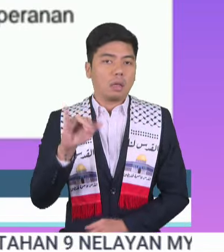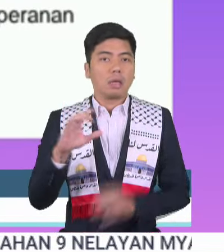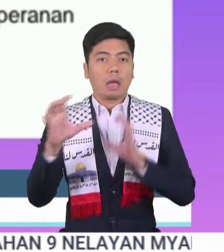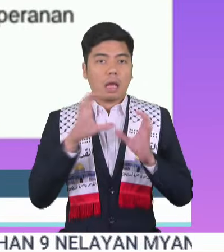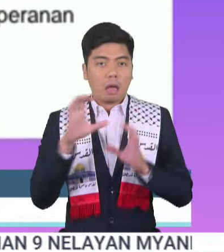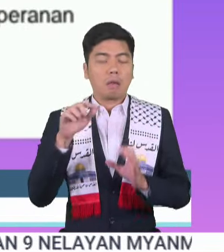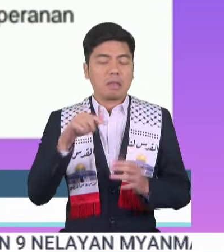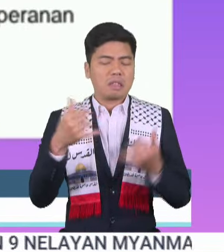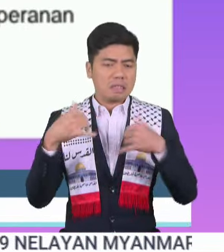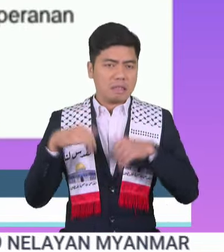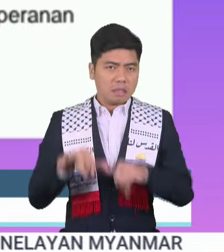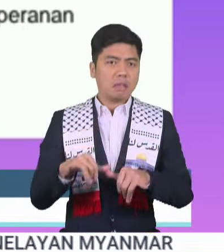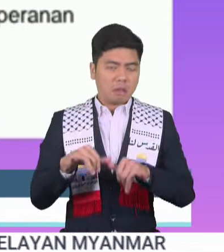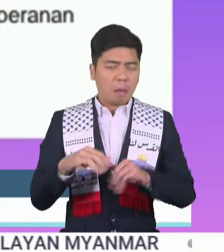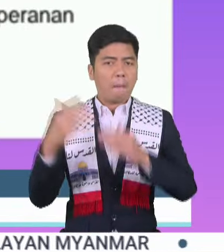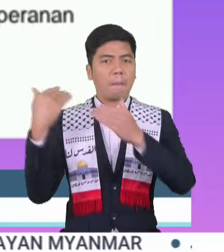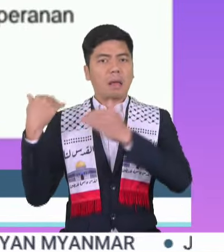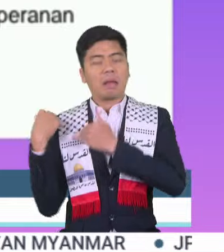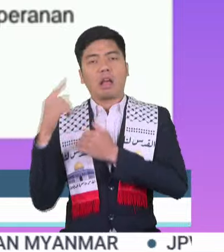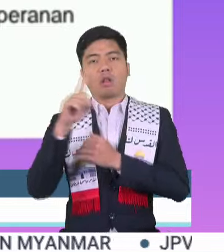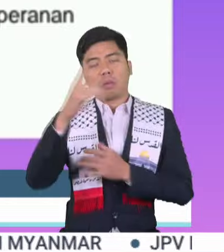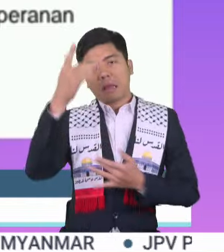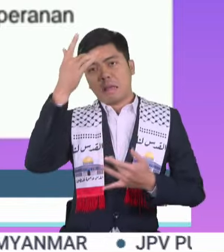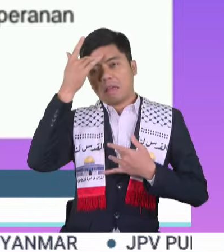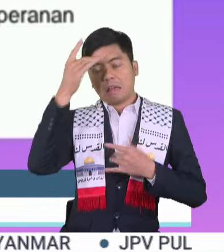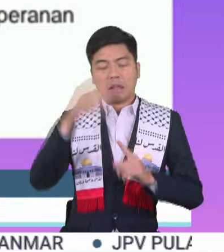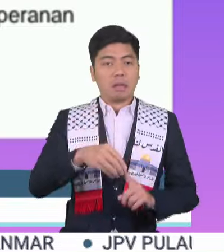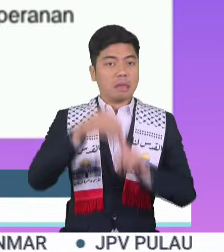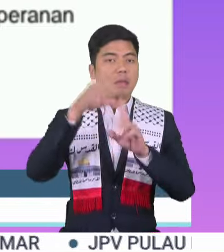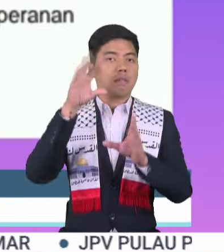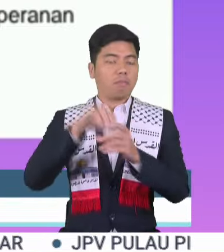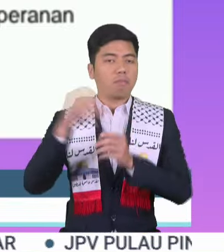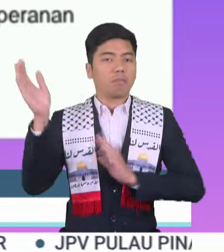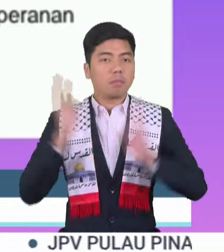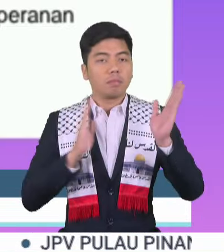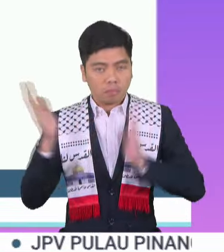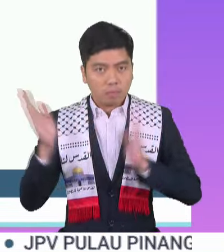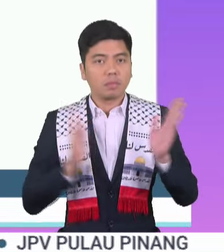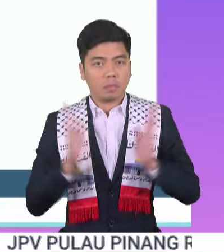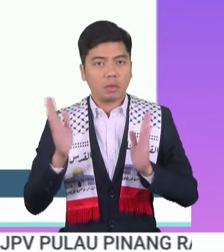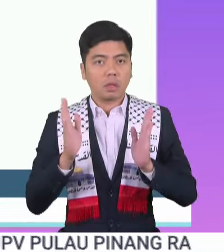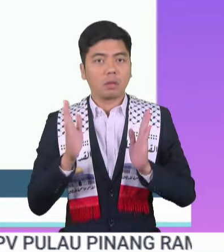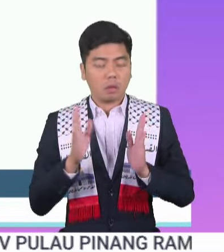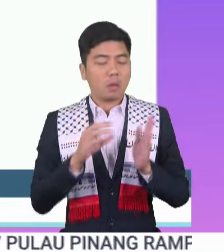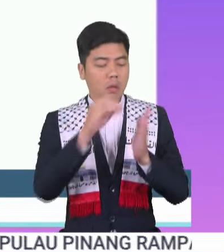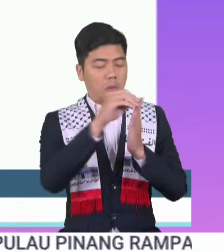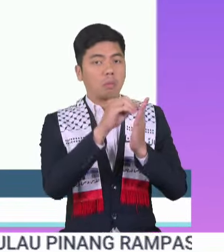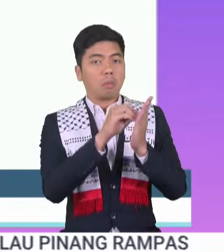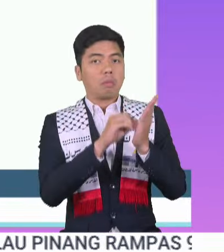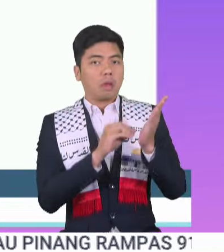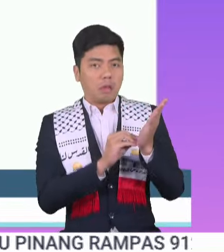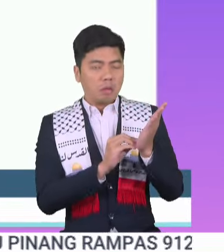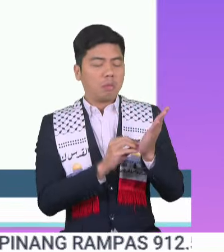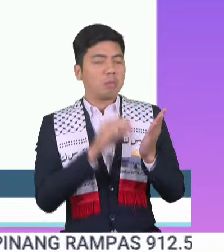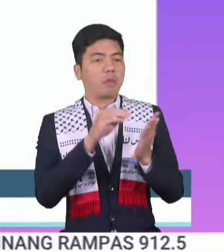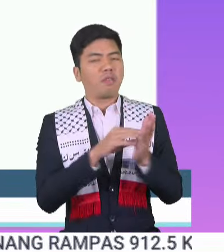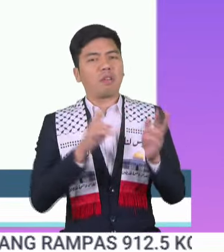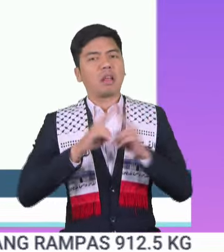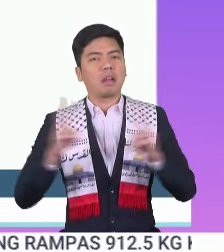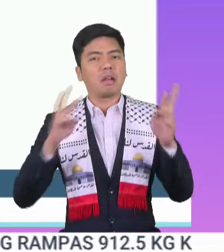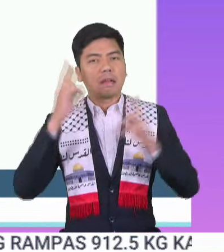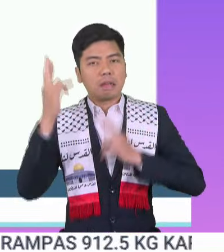penyakit itu masih menjadi satu daripada beban penyakit utama di negara ini. Statistik semasa penyakit TB membimbangkan